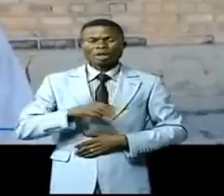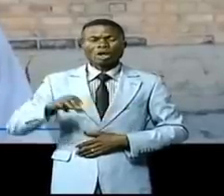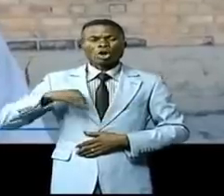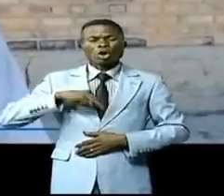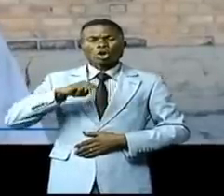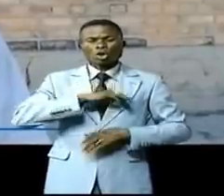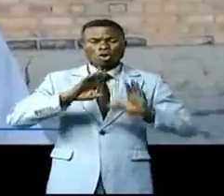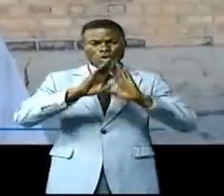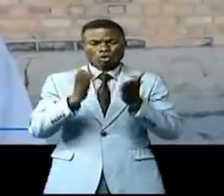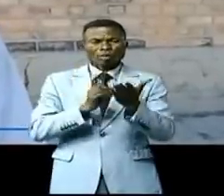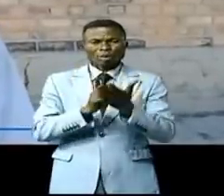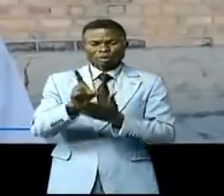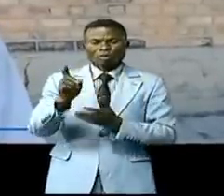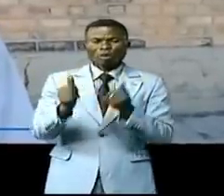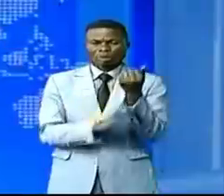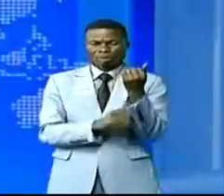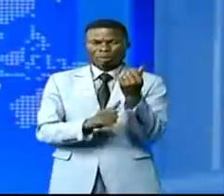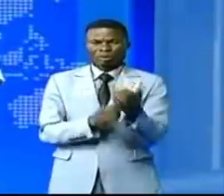de la commission des droits de l'homme.